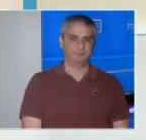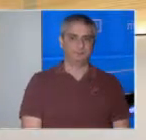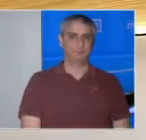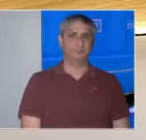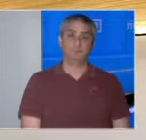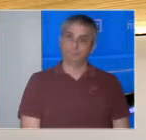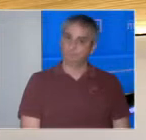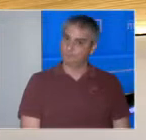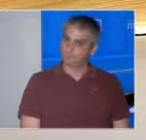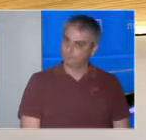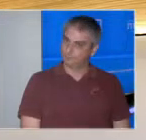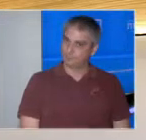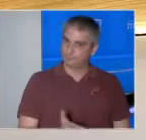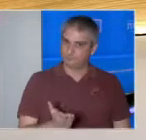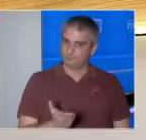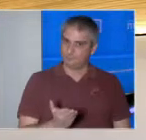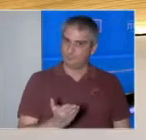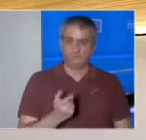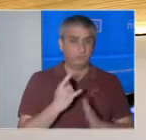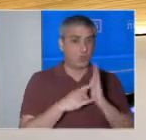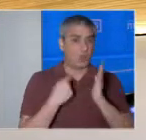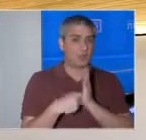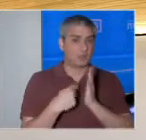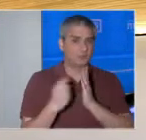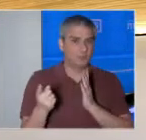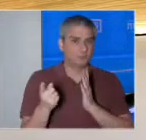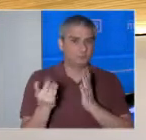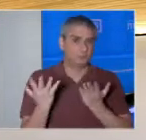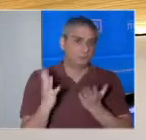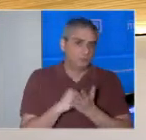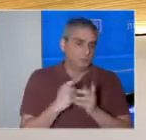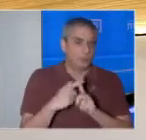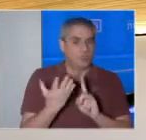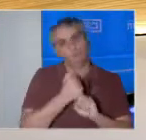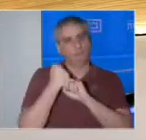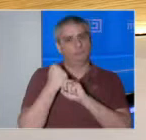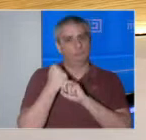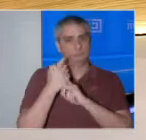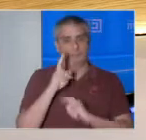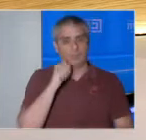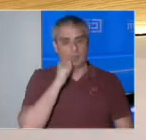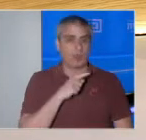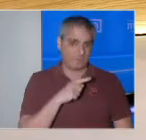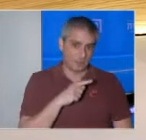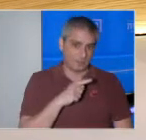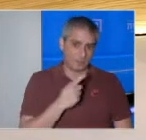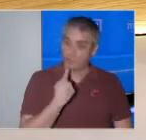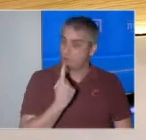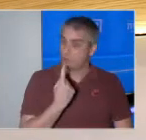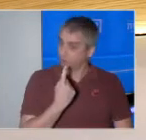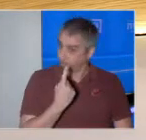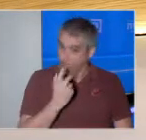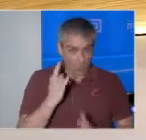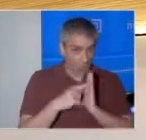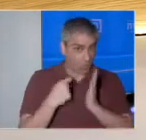התחלואה. למעשה, חוק הכנסות נלקח כבן ערובה על ידי כחול לבן, שאמרו,